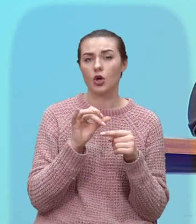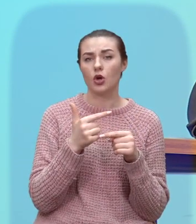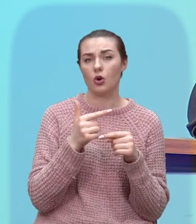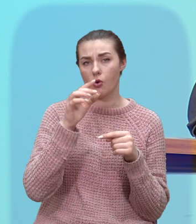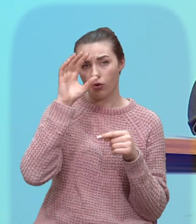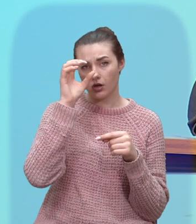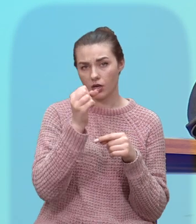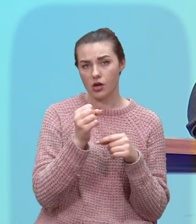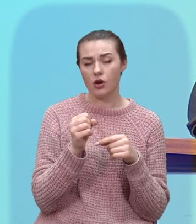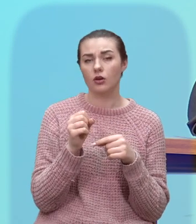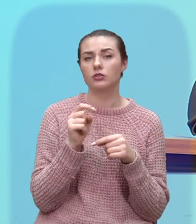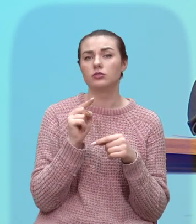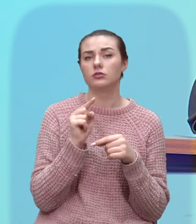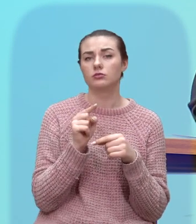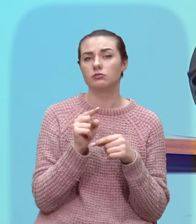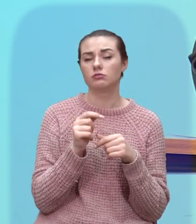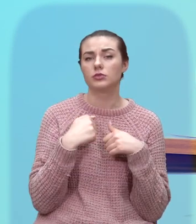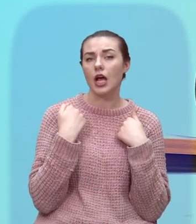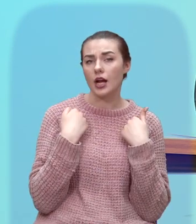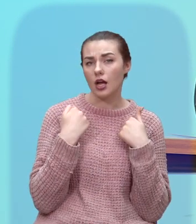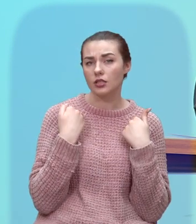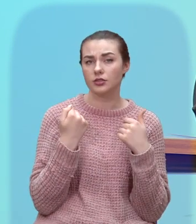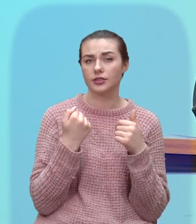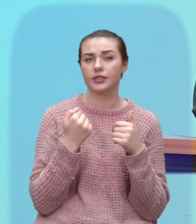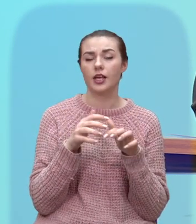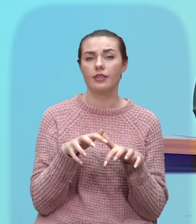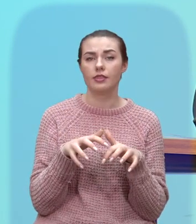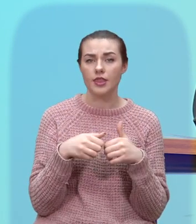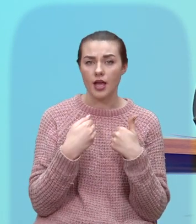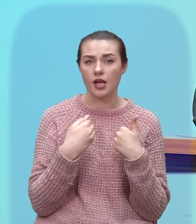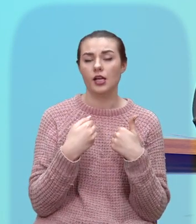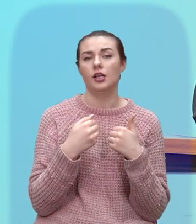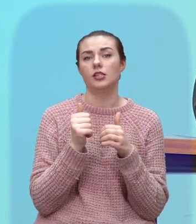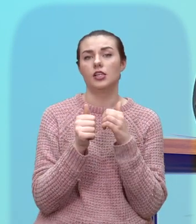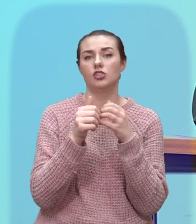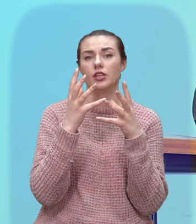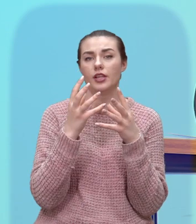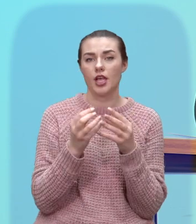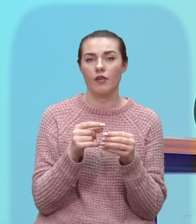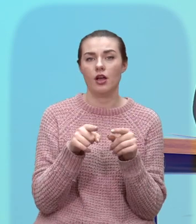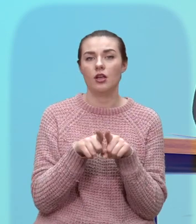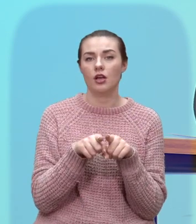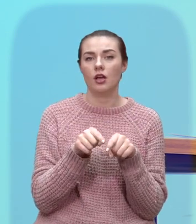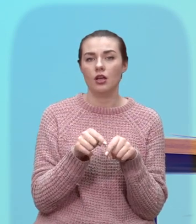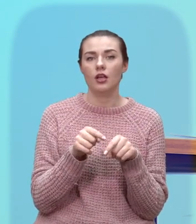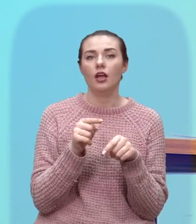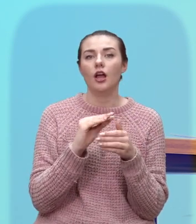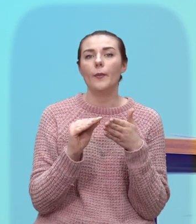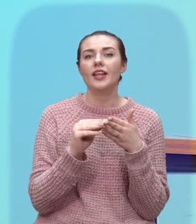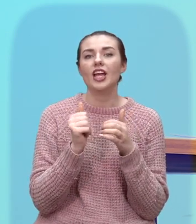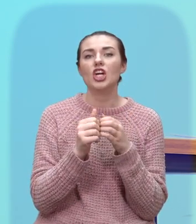рок он он пытается отнять ежедневно как здесь написано